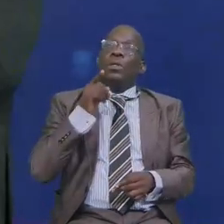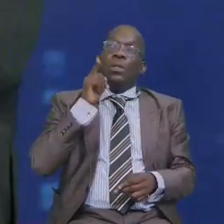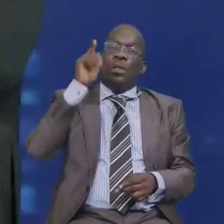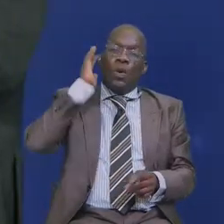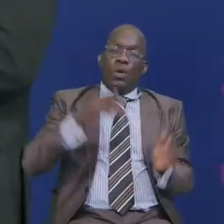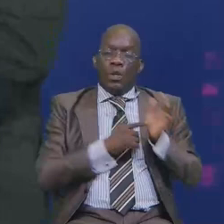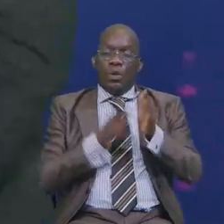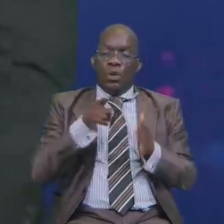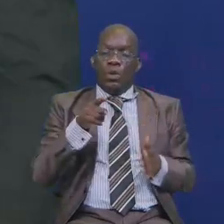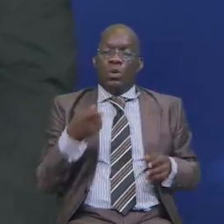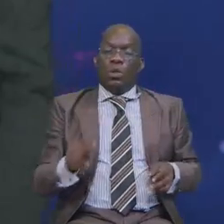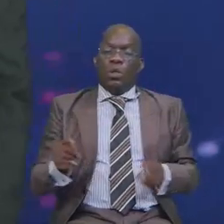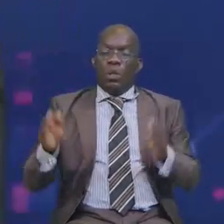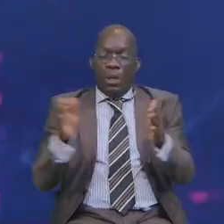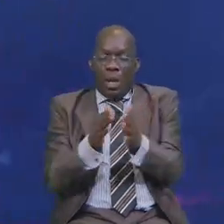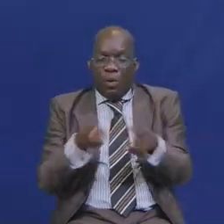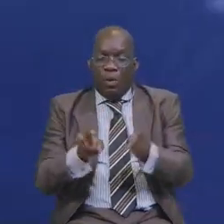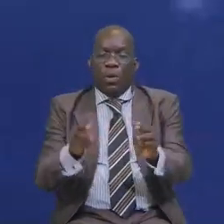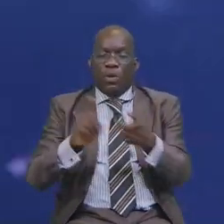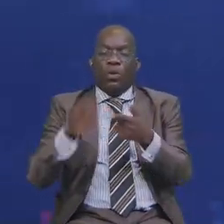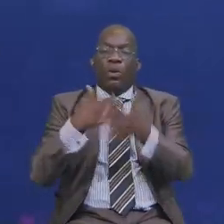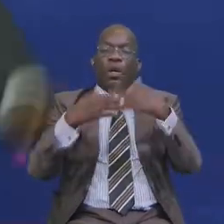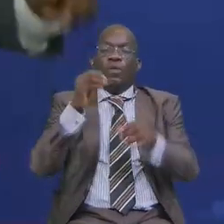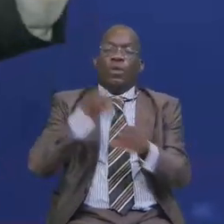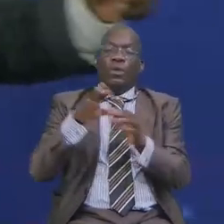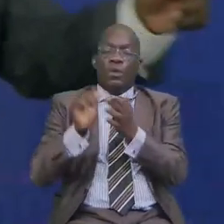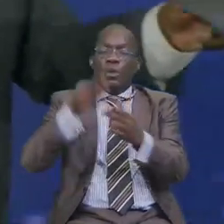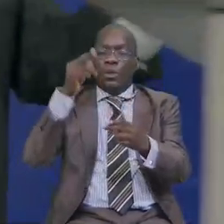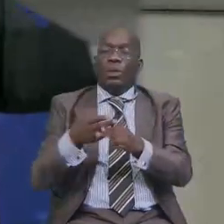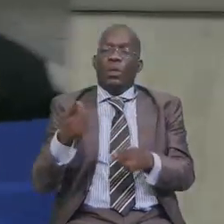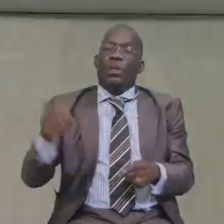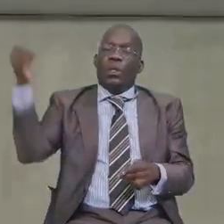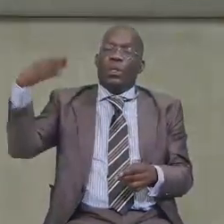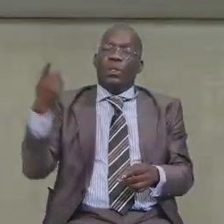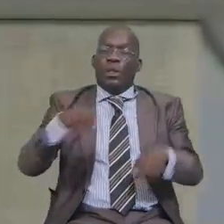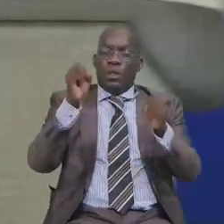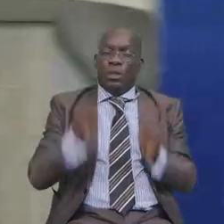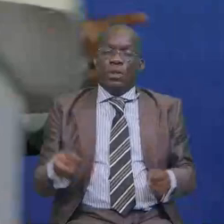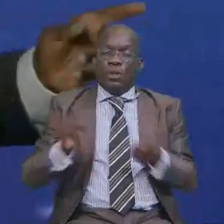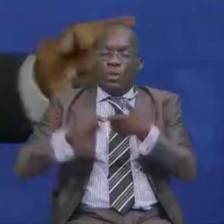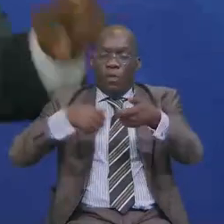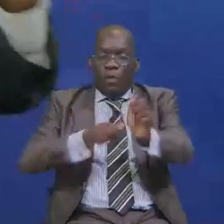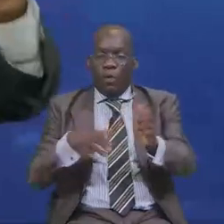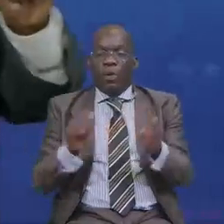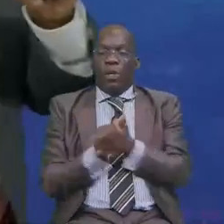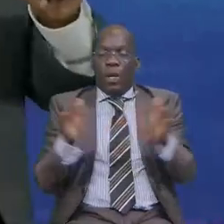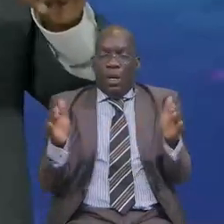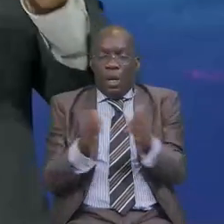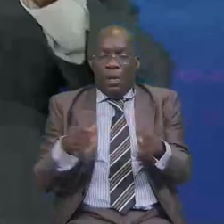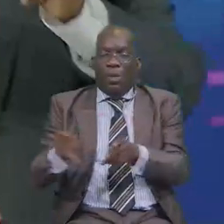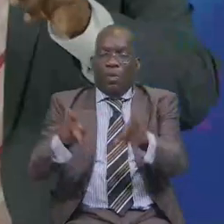étroit qui conduit au ciel. Et la force et la grâce pour suivre, marcher ce chemin